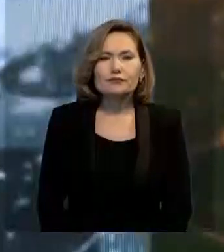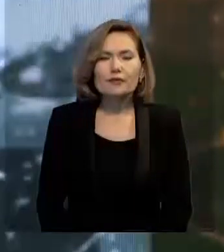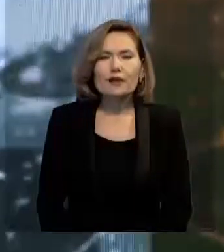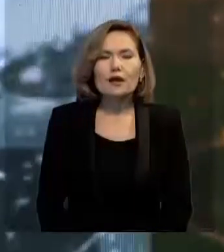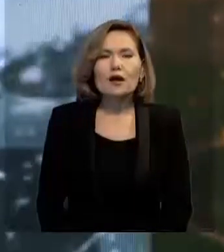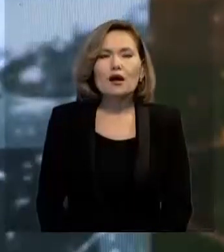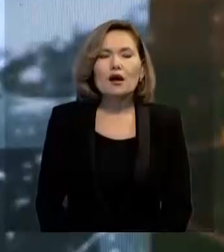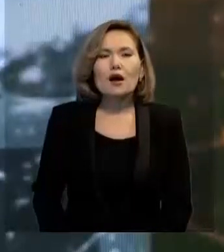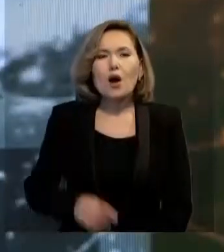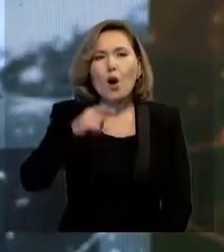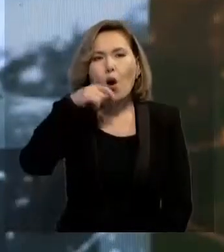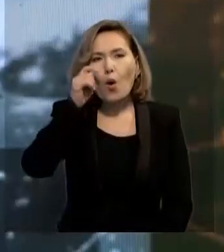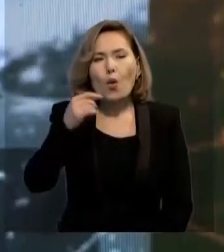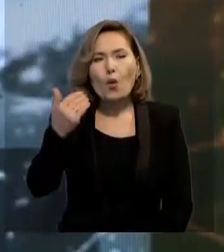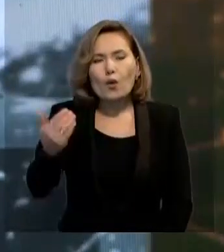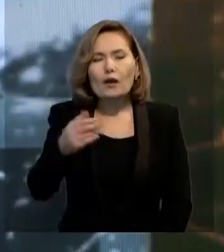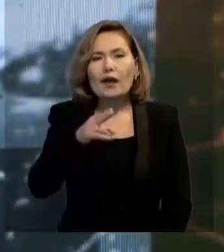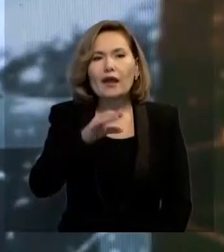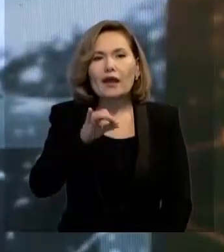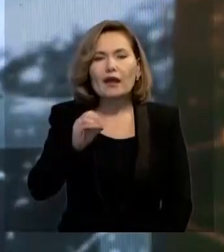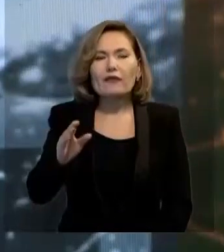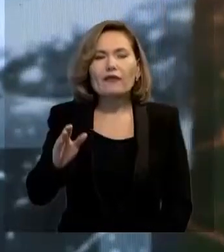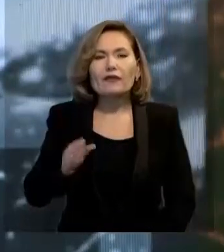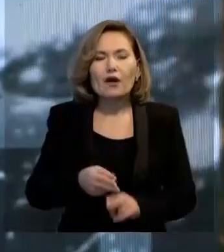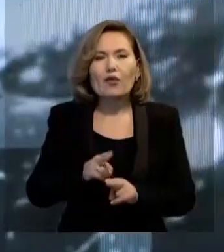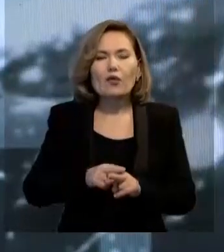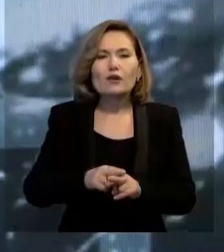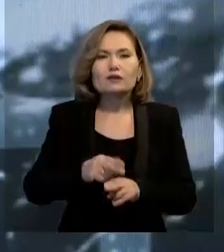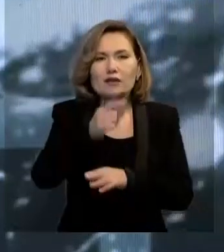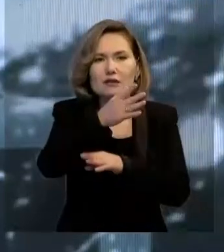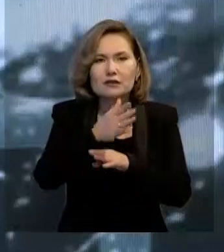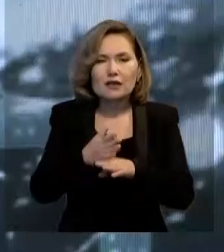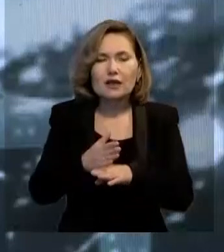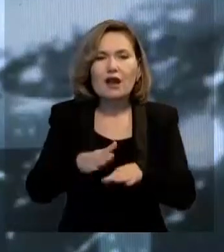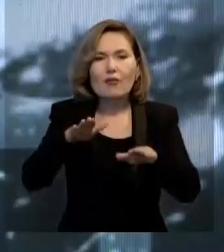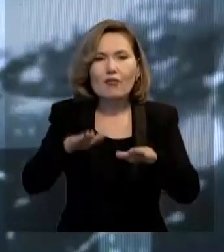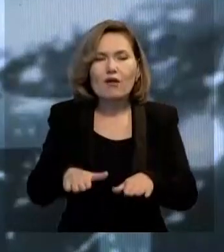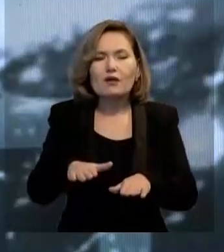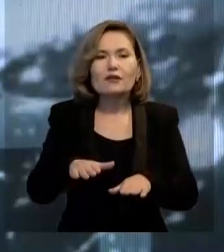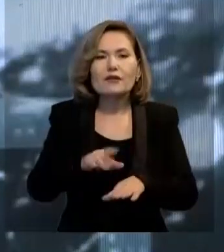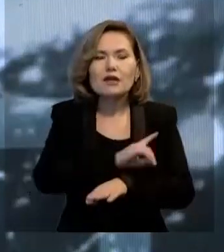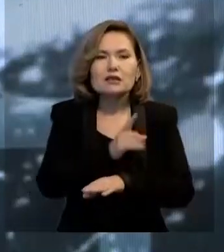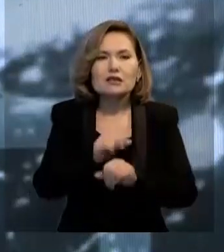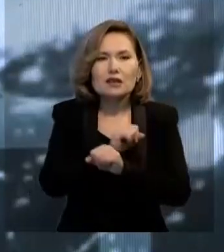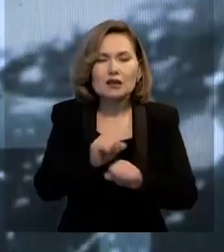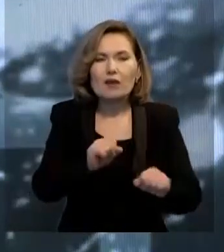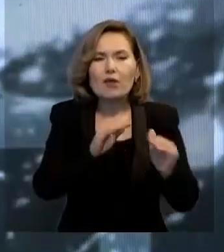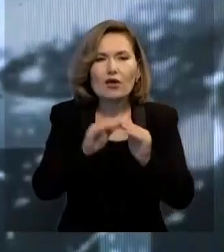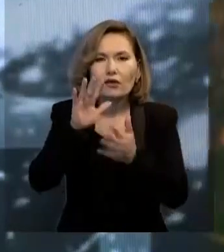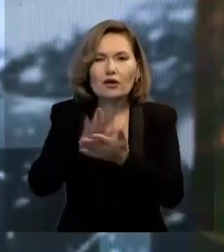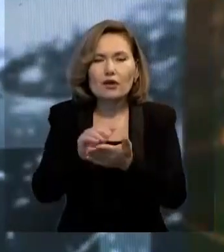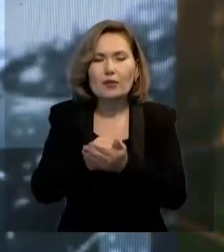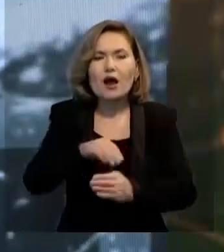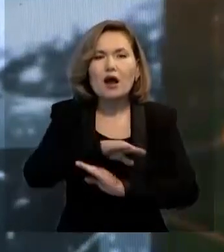Киевте зымырандардың бірі президент кеңсесі мен қауіпсіздік қызметіне жақын жерге түскен. Көліктер жанып, ғимараттар бүлінген. Қаза тапқандар